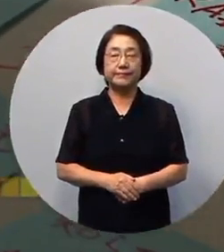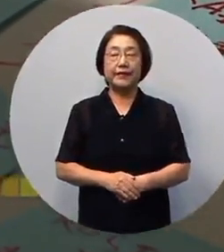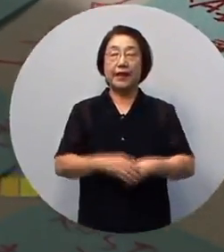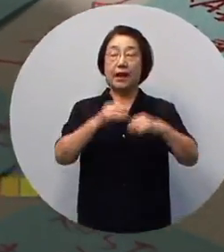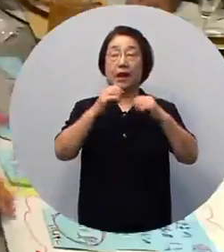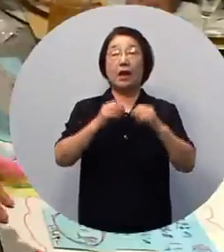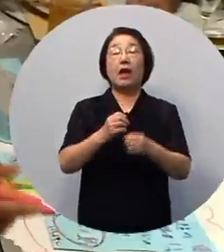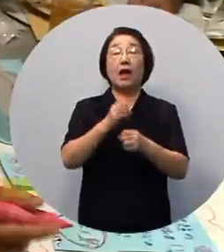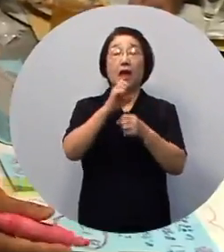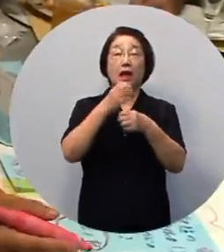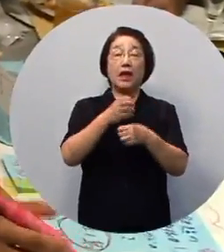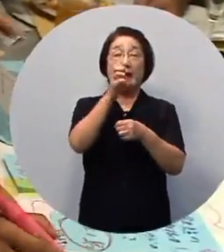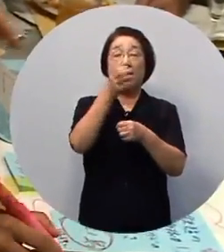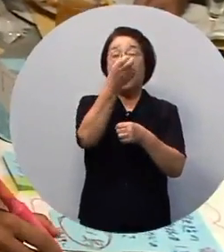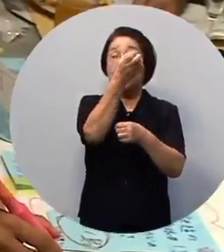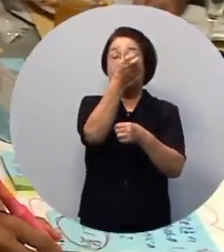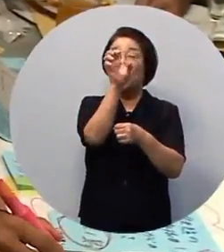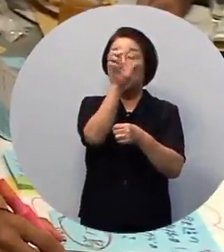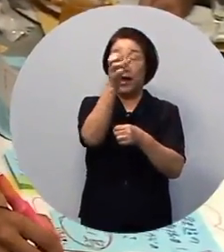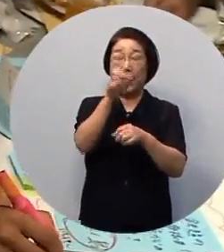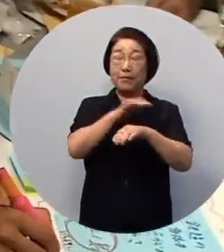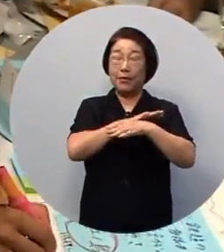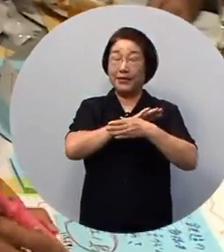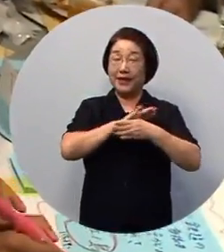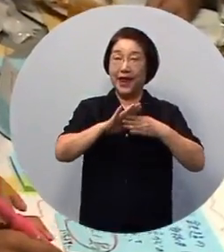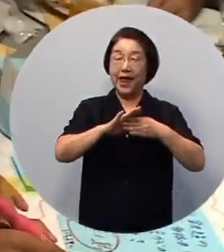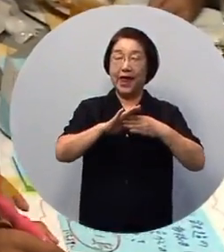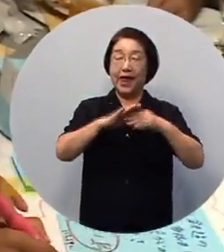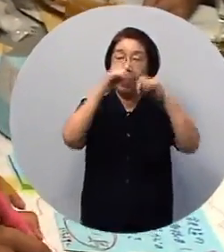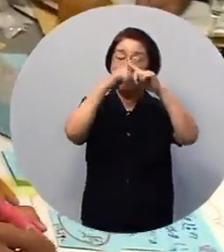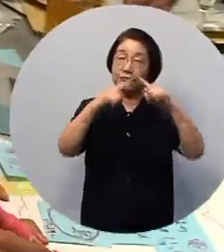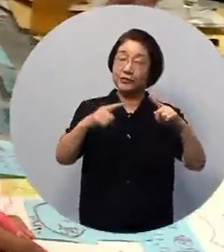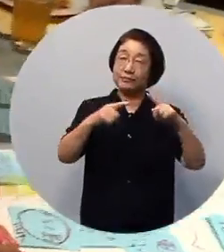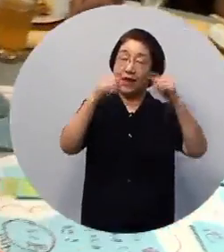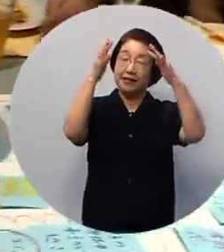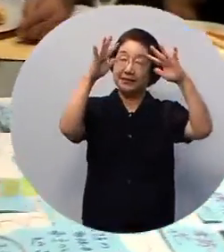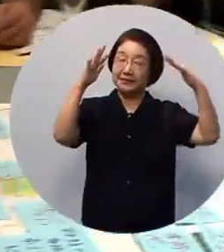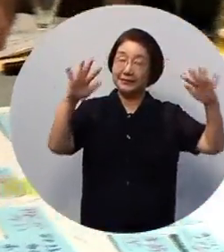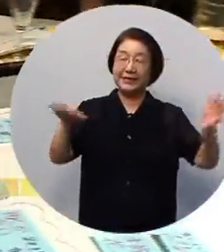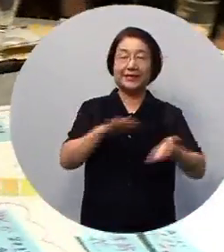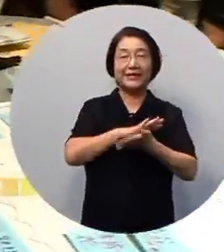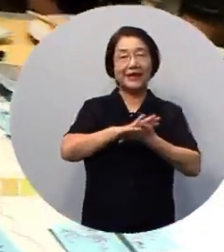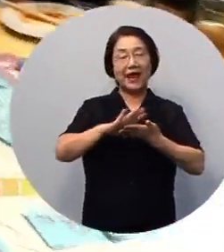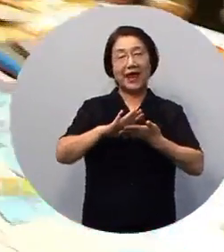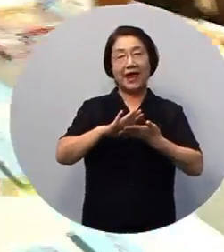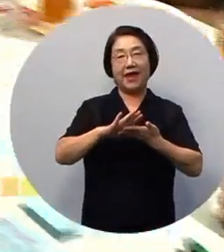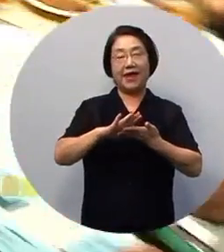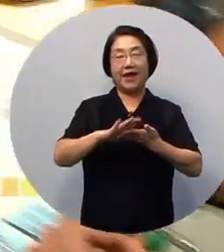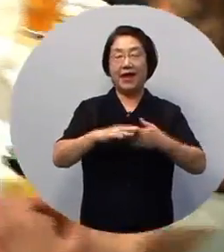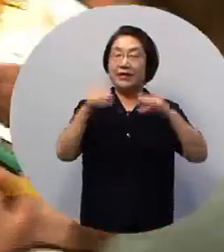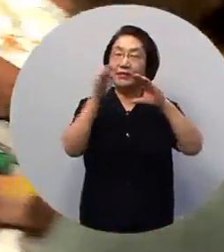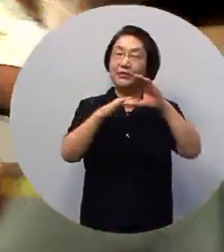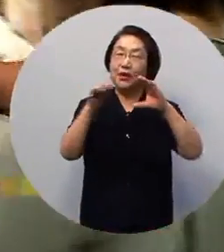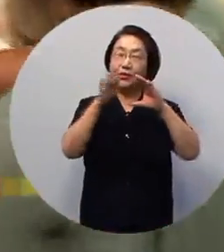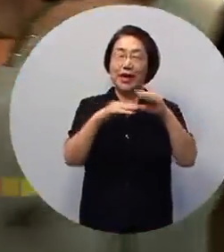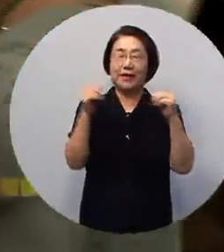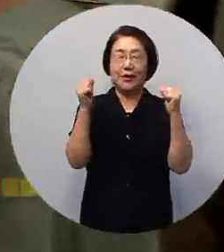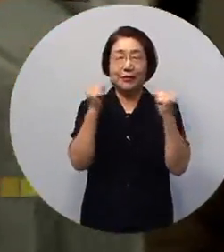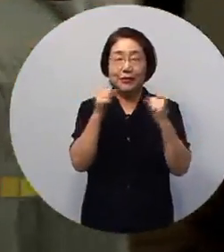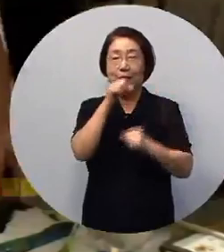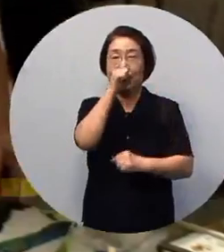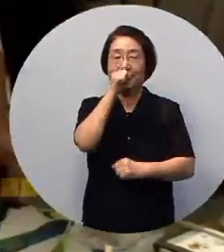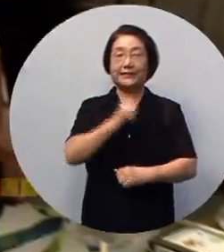スの時とかすごい1時間2時間平気で待つの。 なんかバレンタイン、逆に湘南の冬ってモツでいいですよね。 確